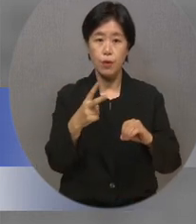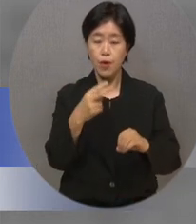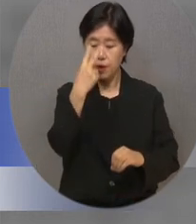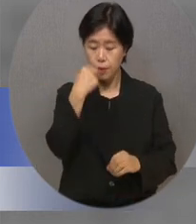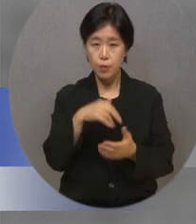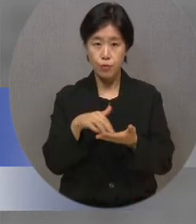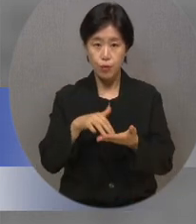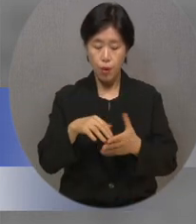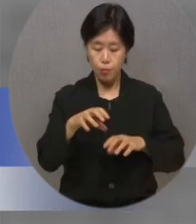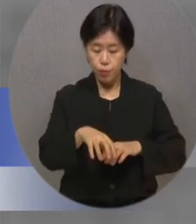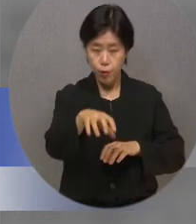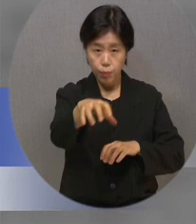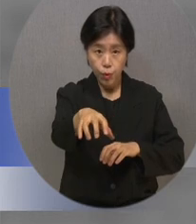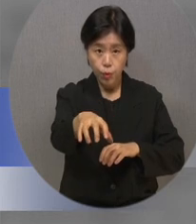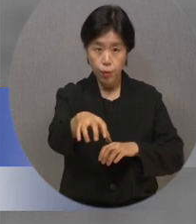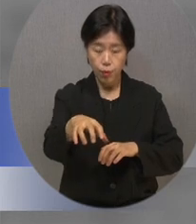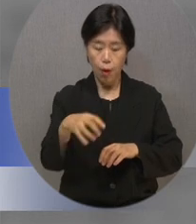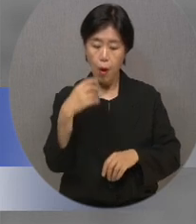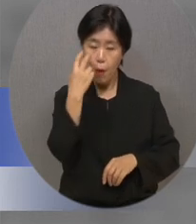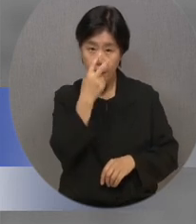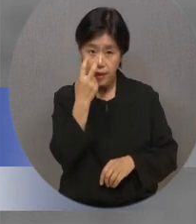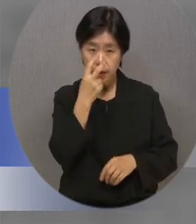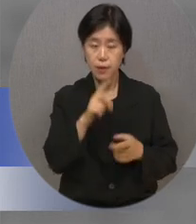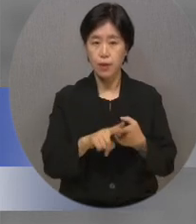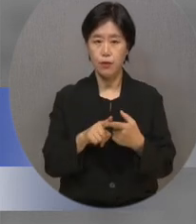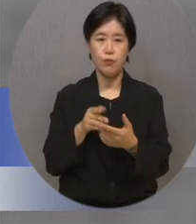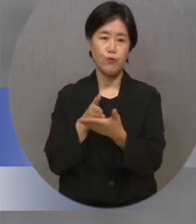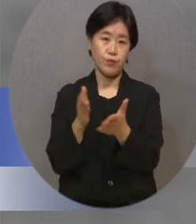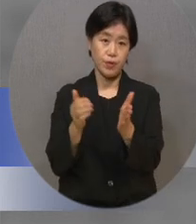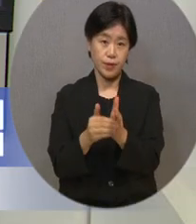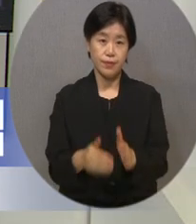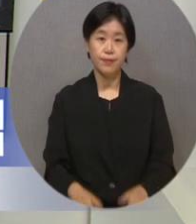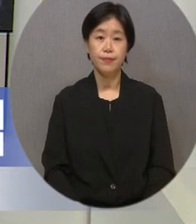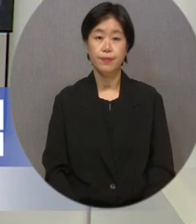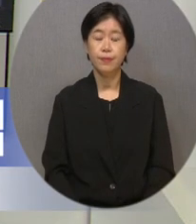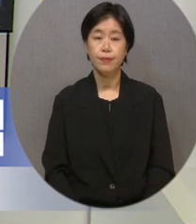블록 설치 의무와 상태 점검 등을 요구했습니다